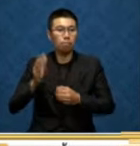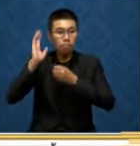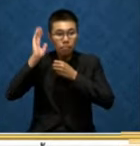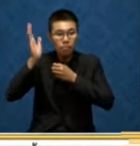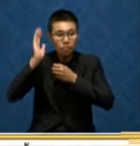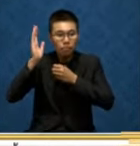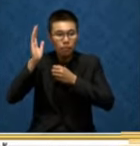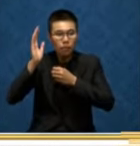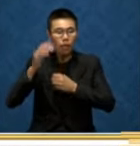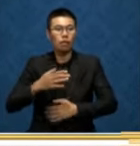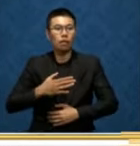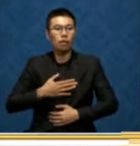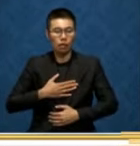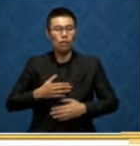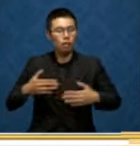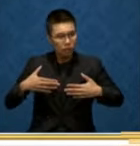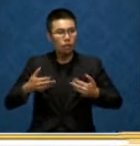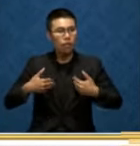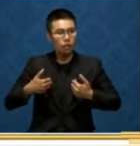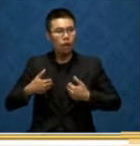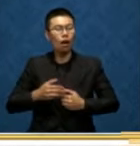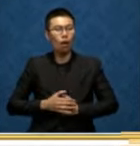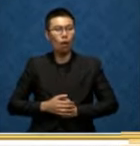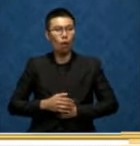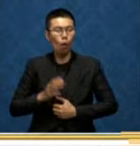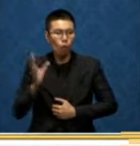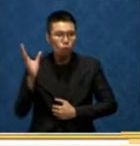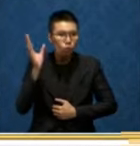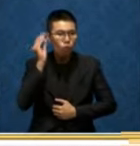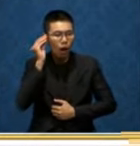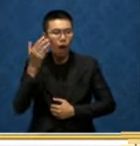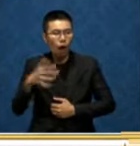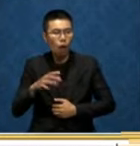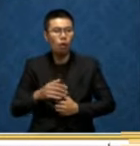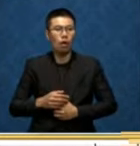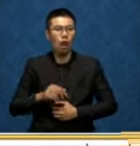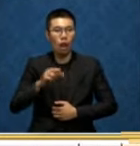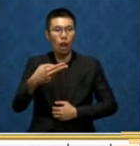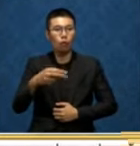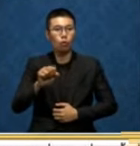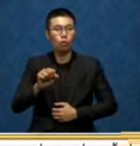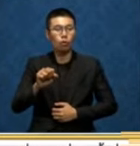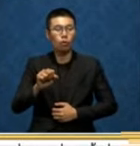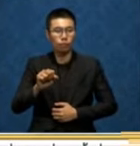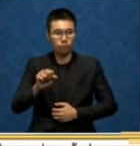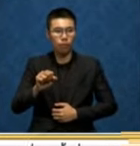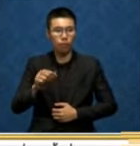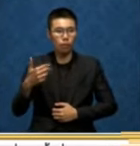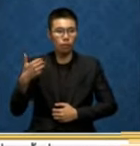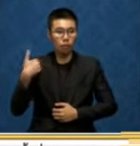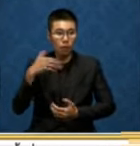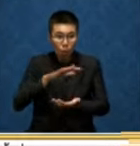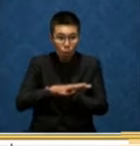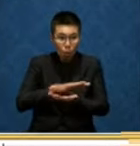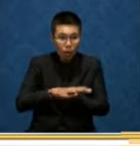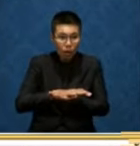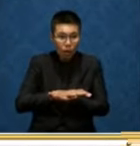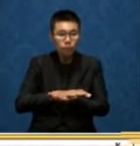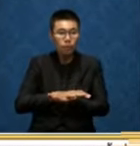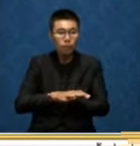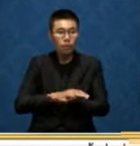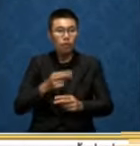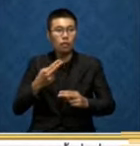ฉันก็รับเชิญทันทีเมื่อฟังหลักการของเขาว่าหลักสูตรของเขานี่นะคะเขามีโรงเรียนค่ะโรงเรีย